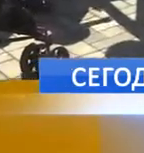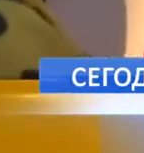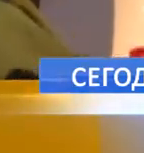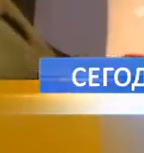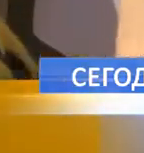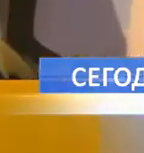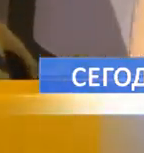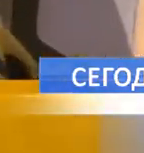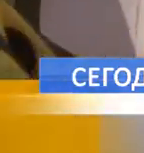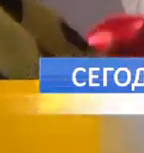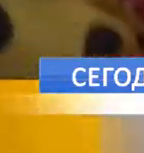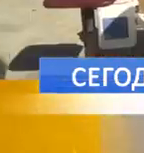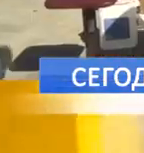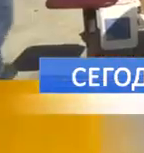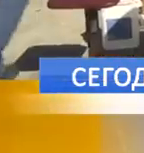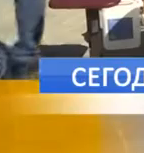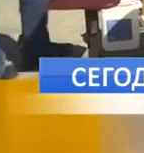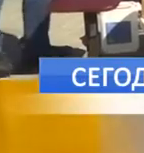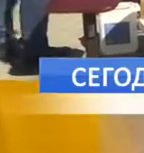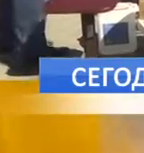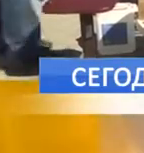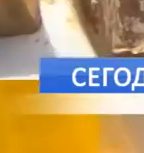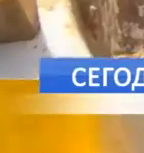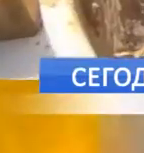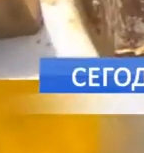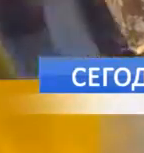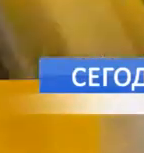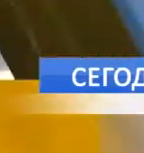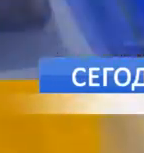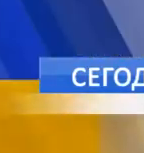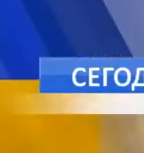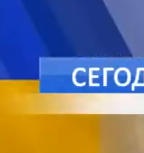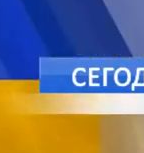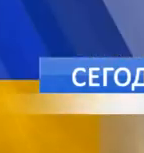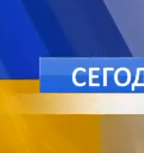преддверии Дня города в Талдыкургане прошел большой фестиваль детского творчества.